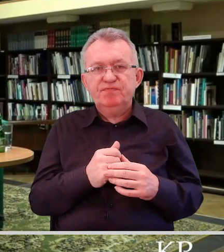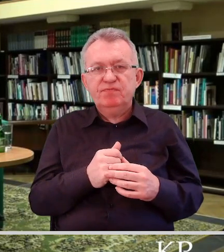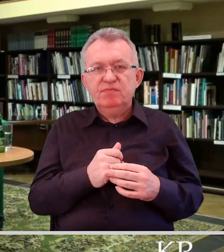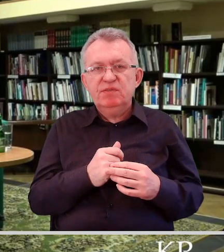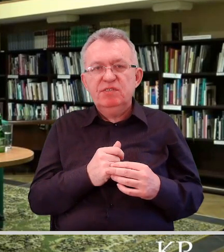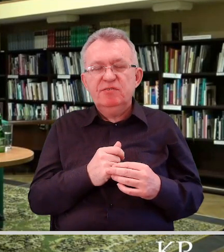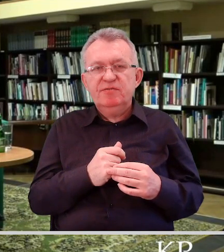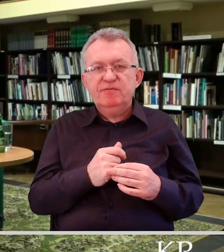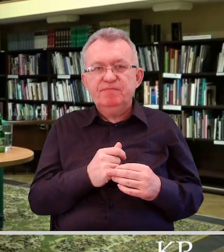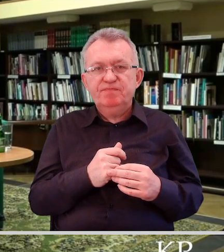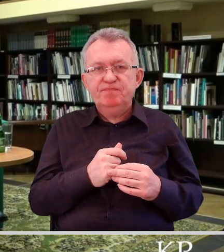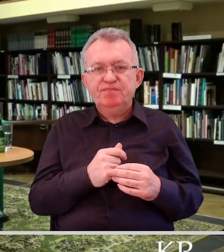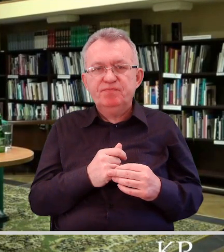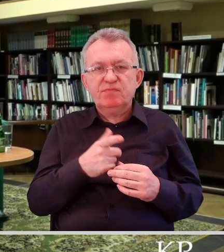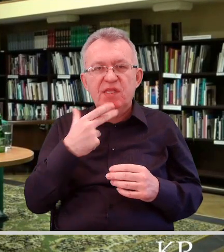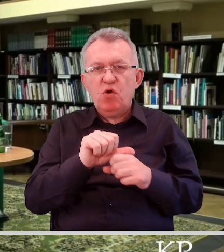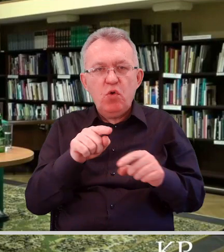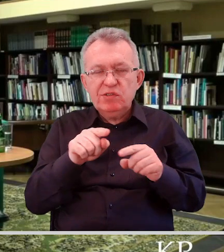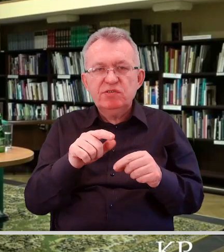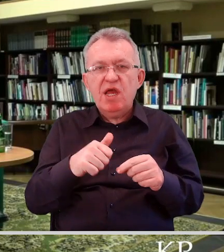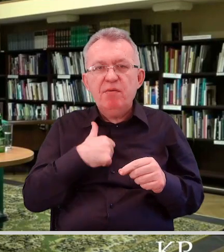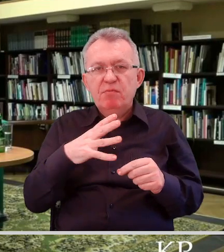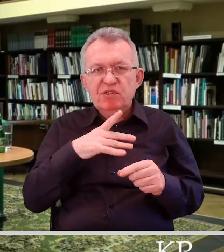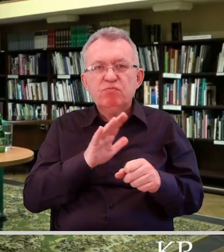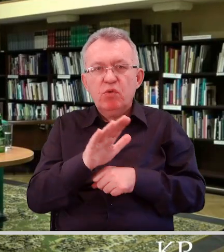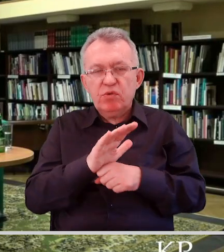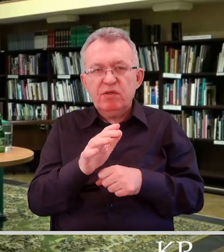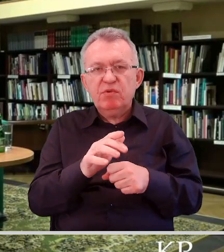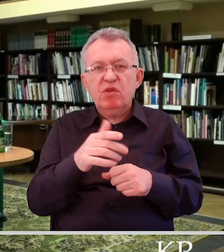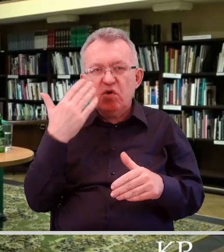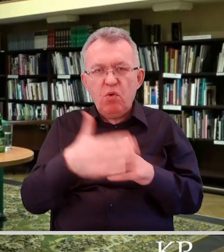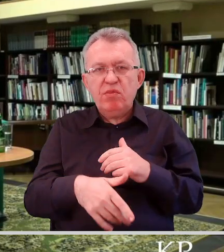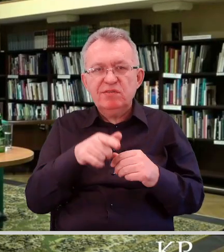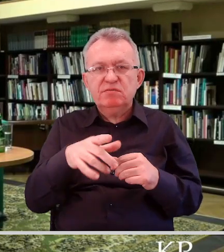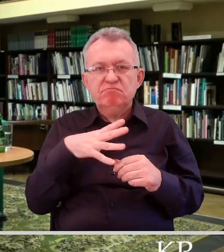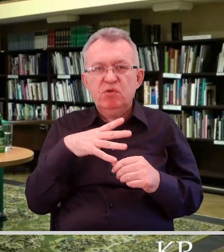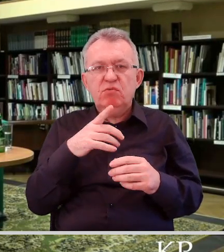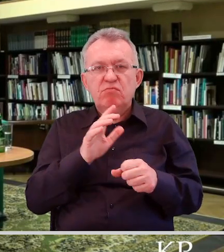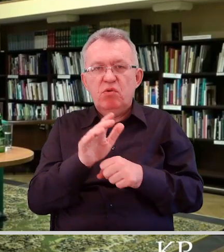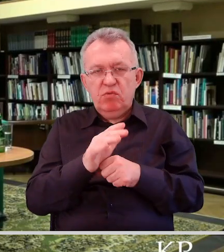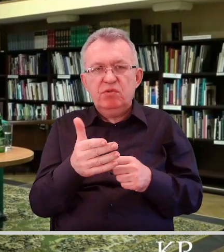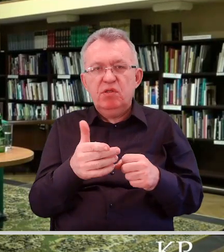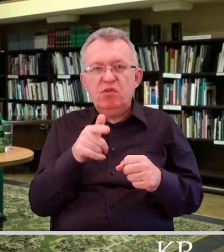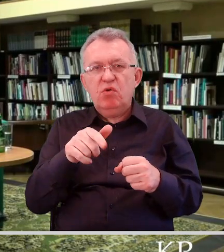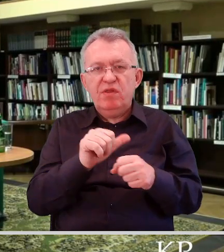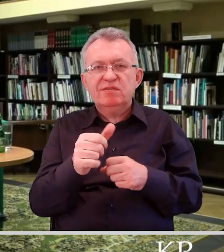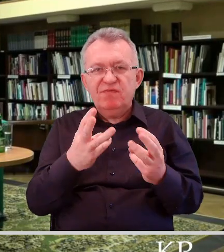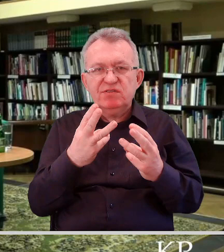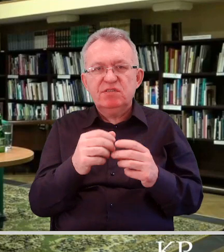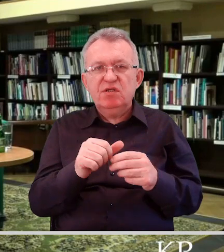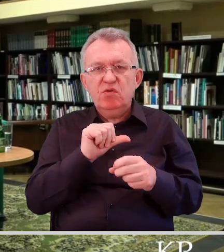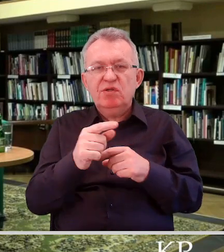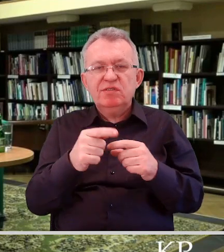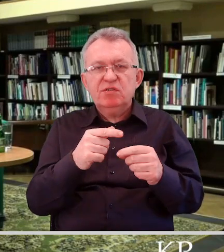że to nie o to chodzi, żeby być tym produktem i że już dosyć się nabyłyśmy tymi produktami. To chyba o to chodzi. Zresztą ten